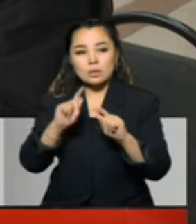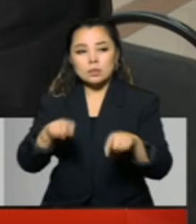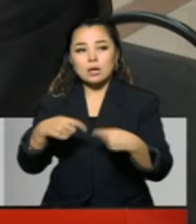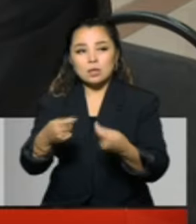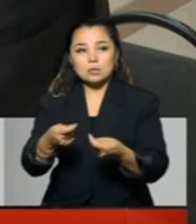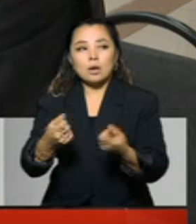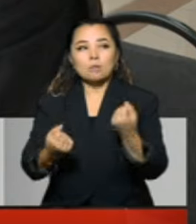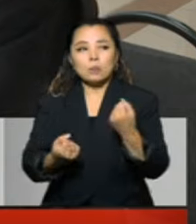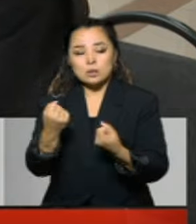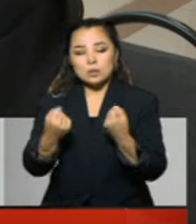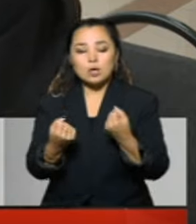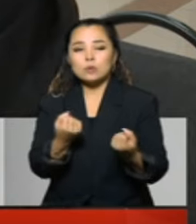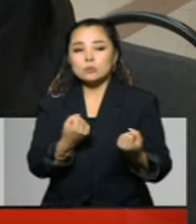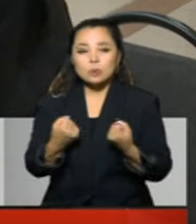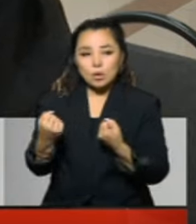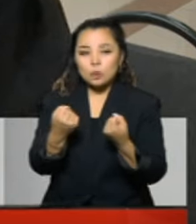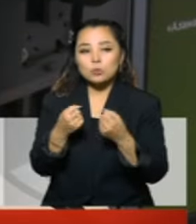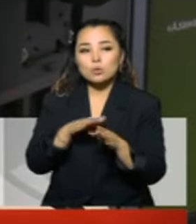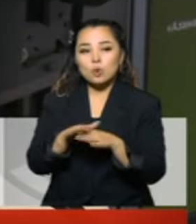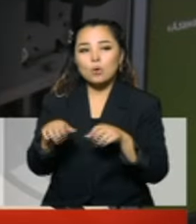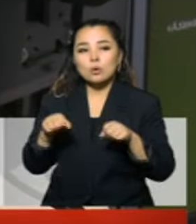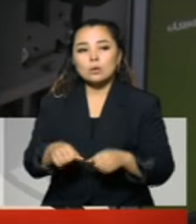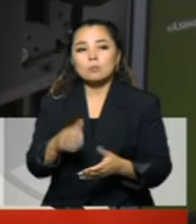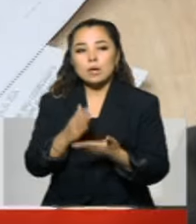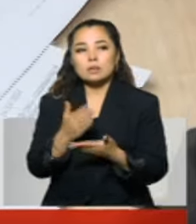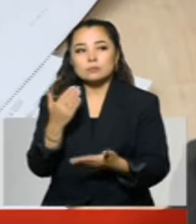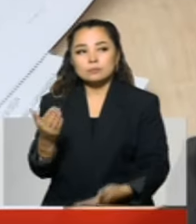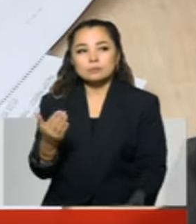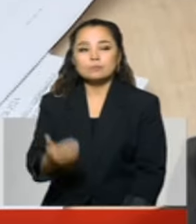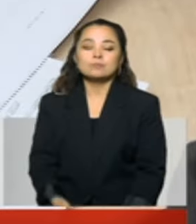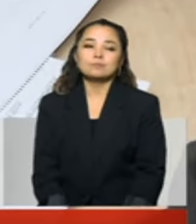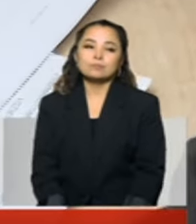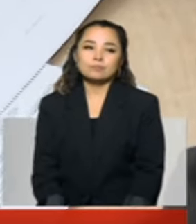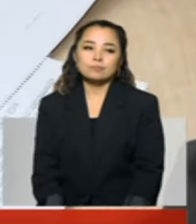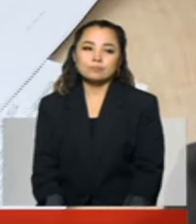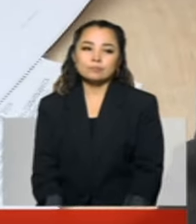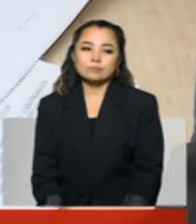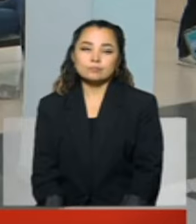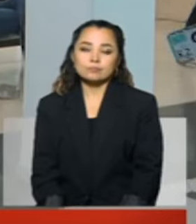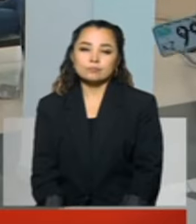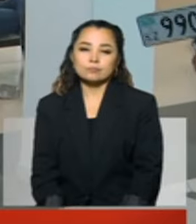табысталып, темір тұлпар тізгіндеуге толық құқығыңыз болады. Аида Ахметбек, Бақтияр Омар, Қазақстан.